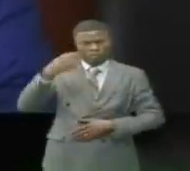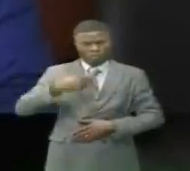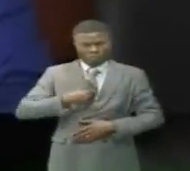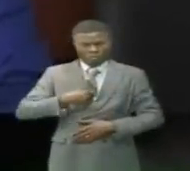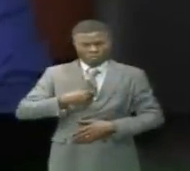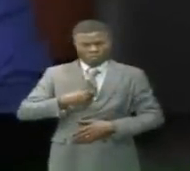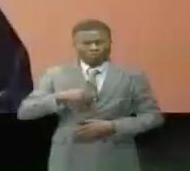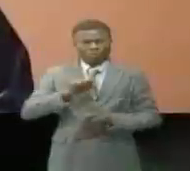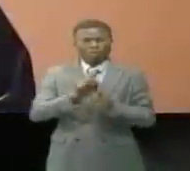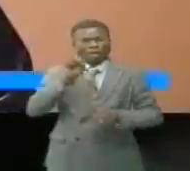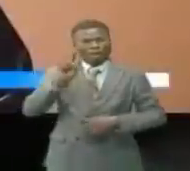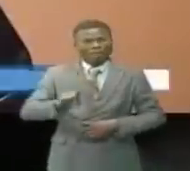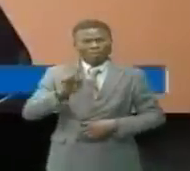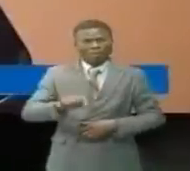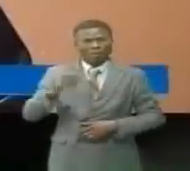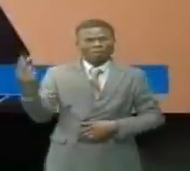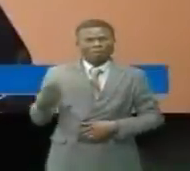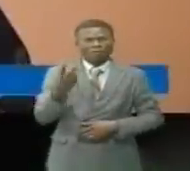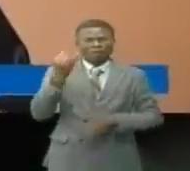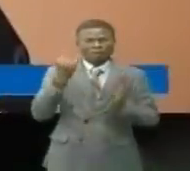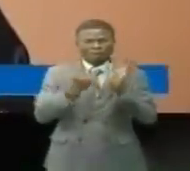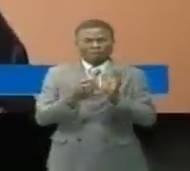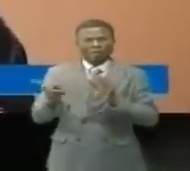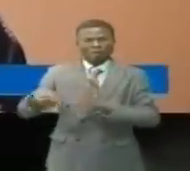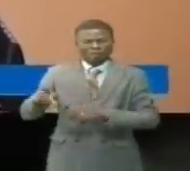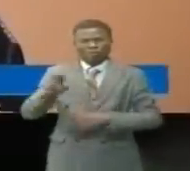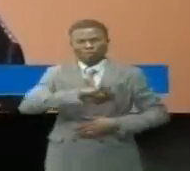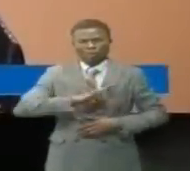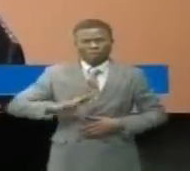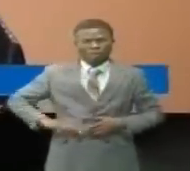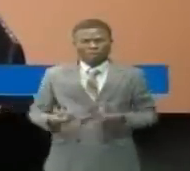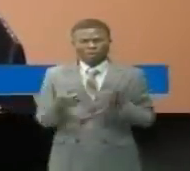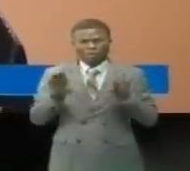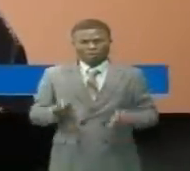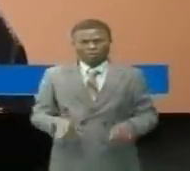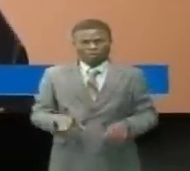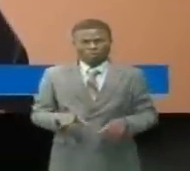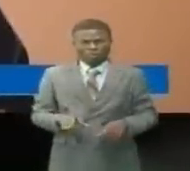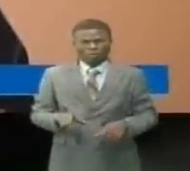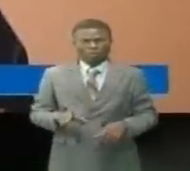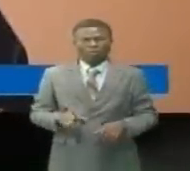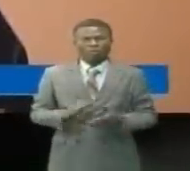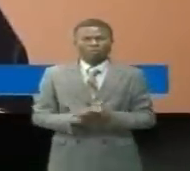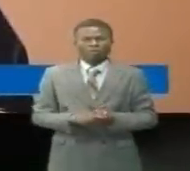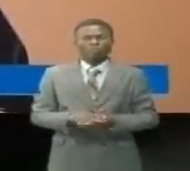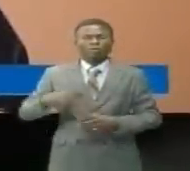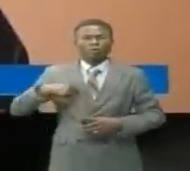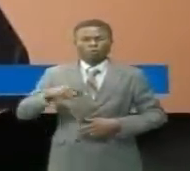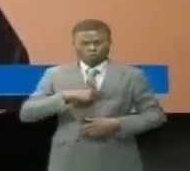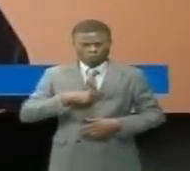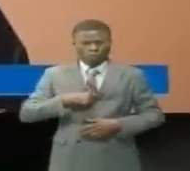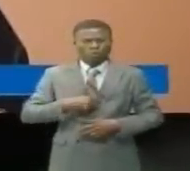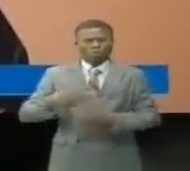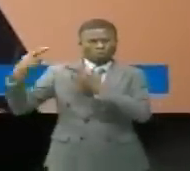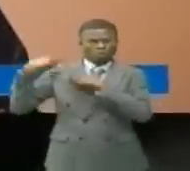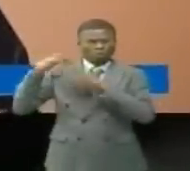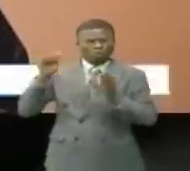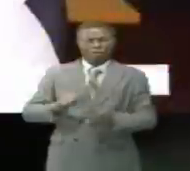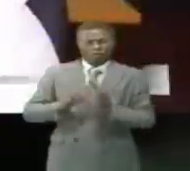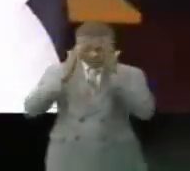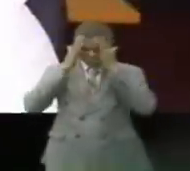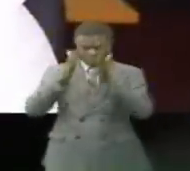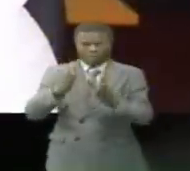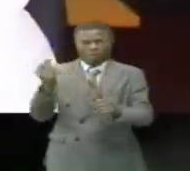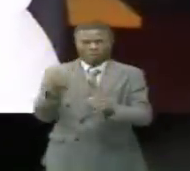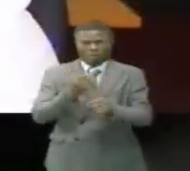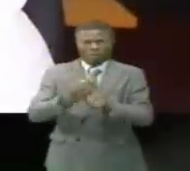poids des attentes des 26 provinces de la République démocratique du Congo, dont notre Chambre et l'émanation, repose sur le travail de